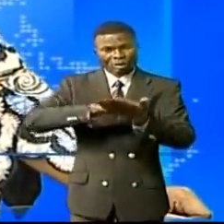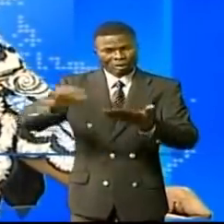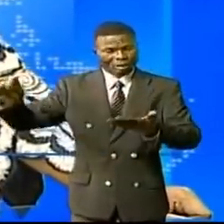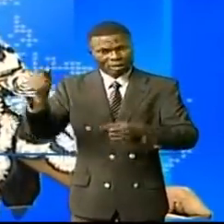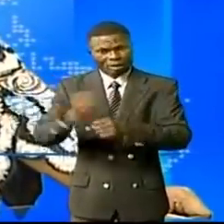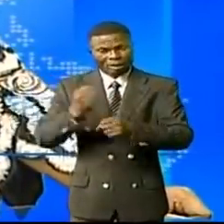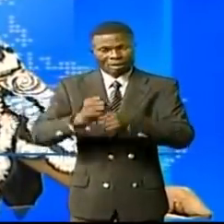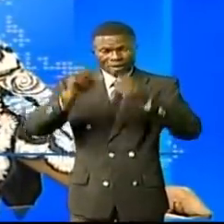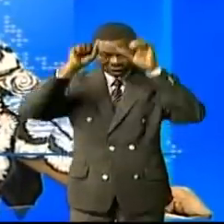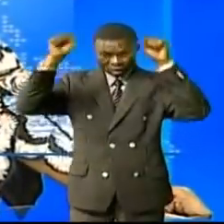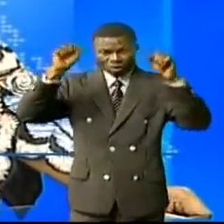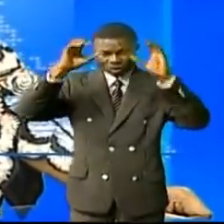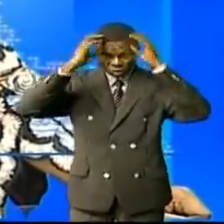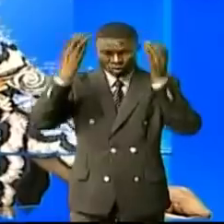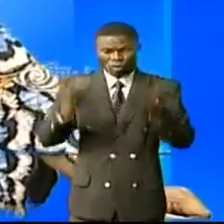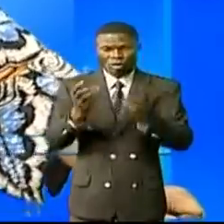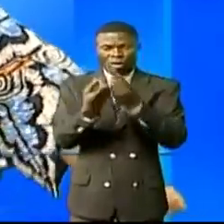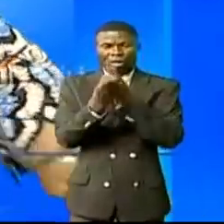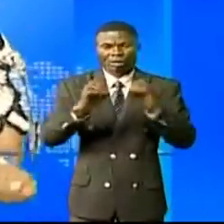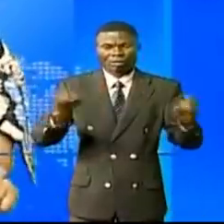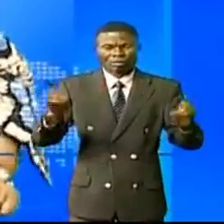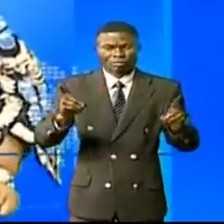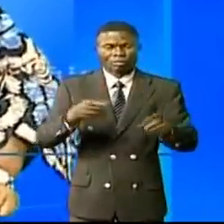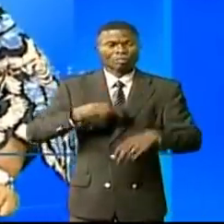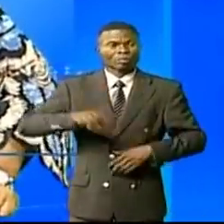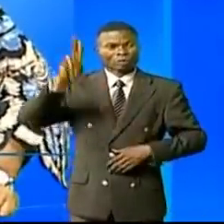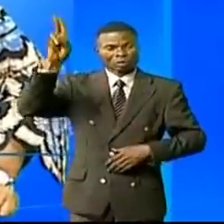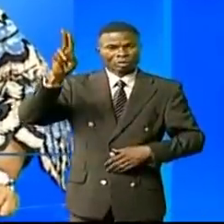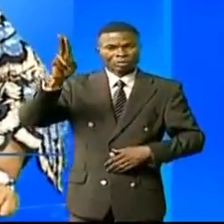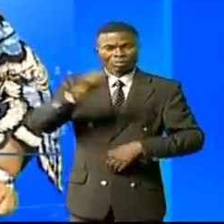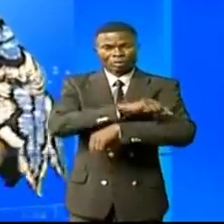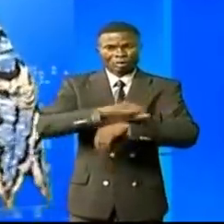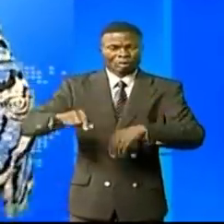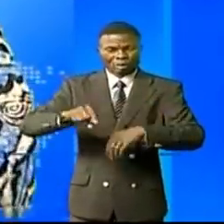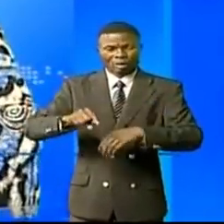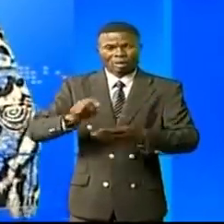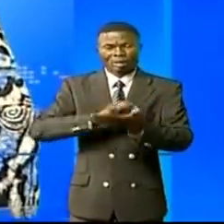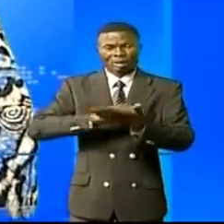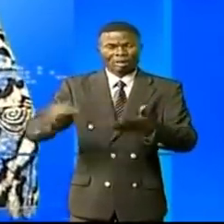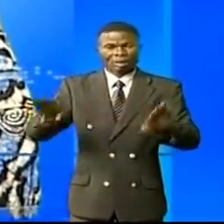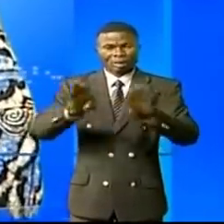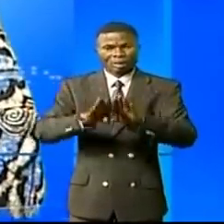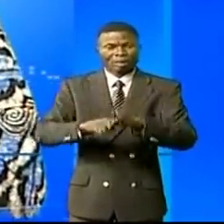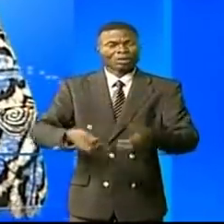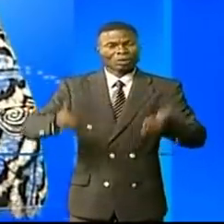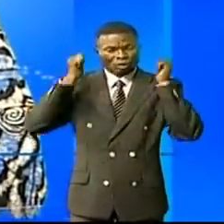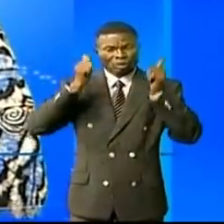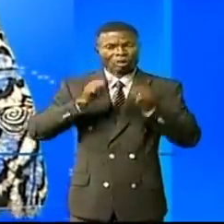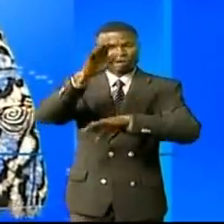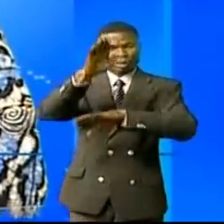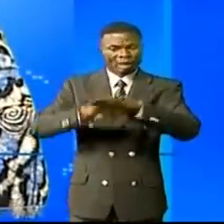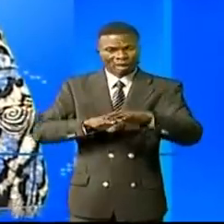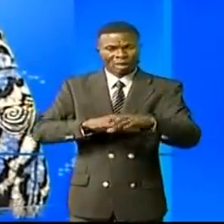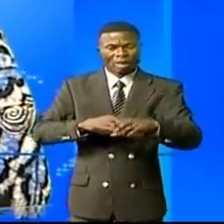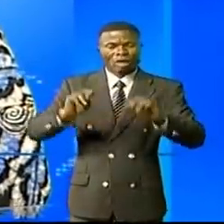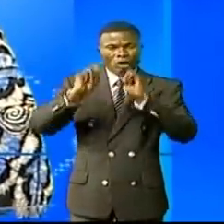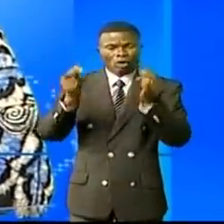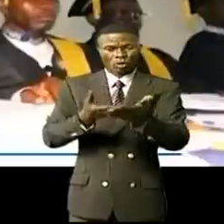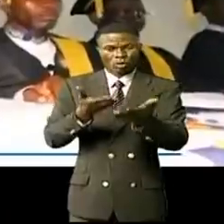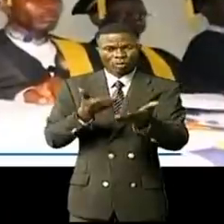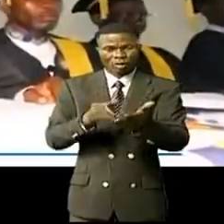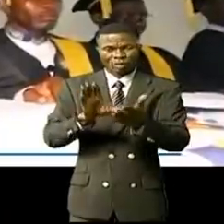du président de la Convention démocratique de l'UDPS. Il lui est reproché le refus de répondre à l'invitation de cette commission à